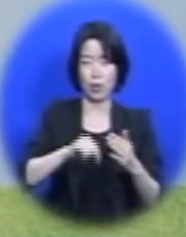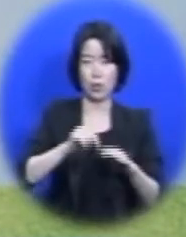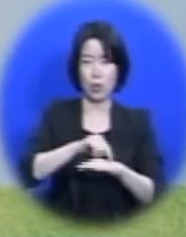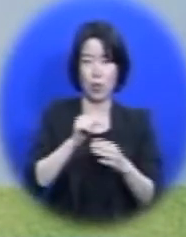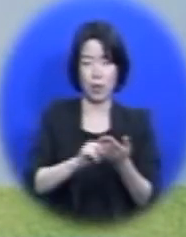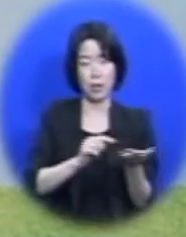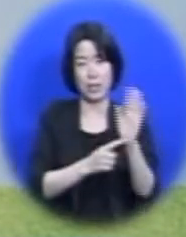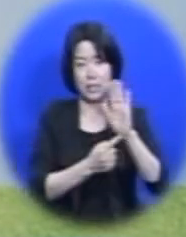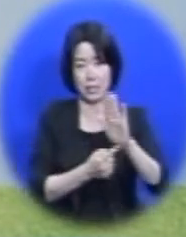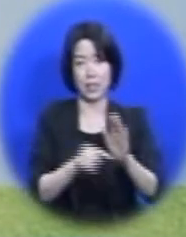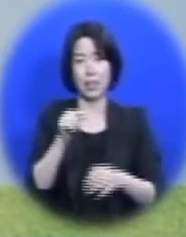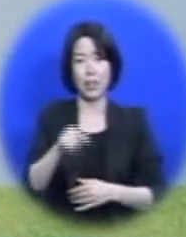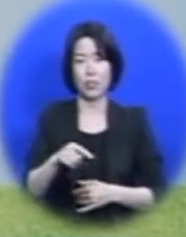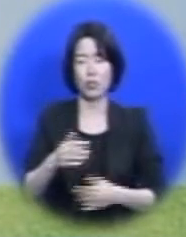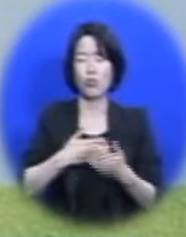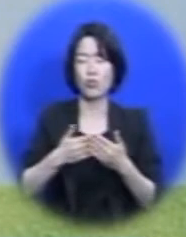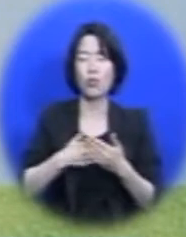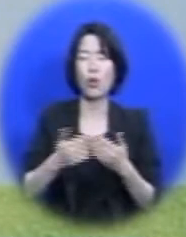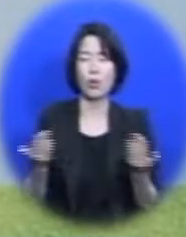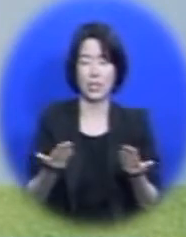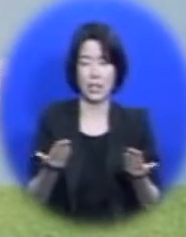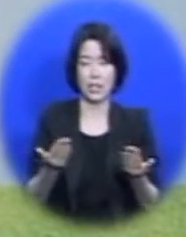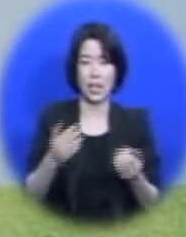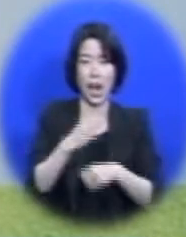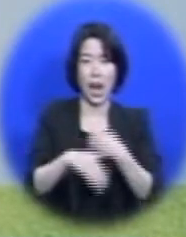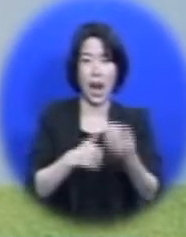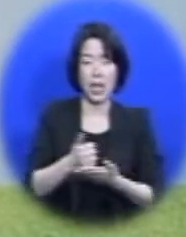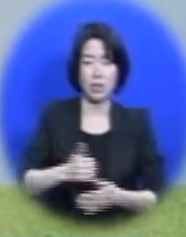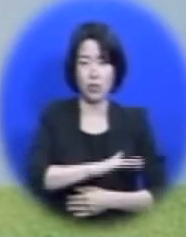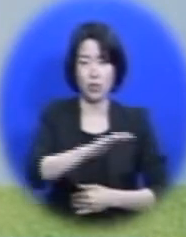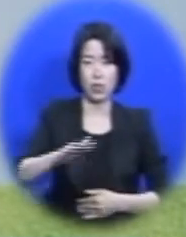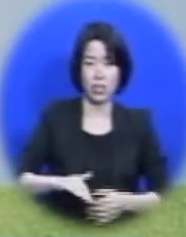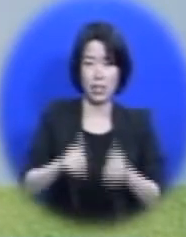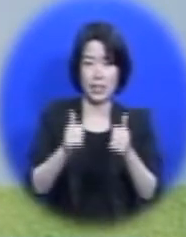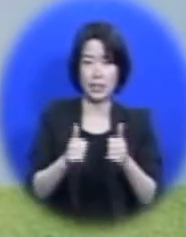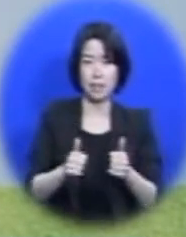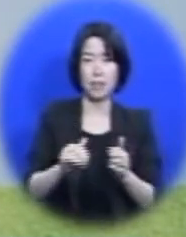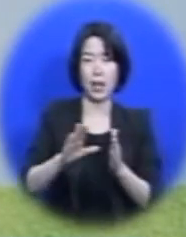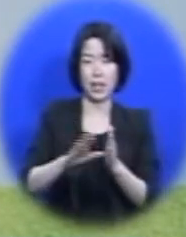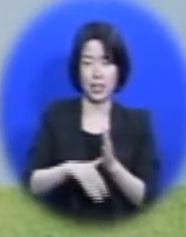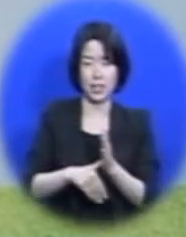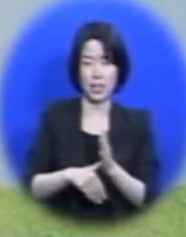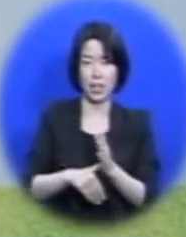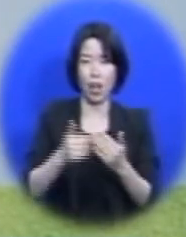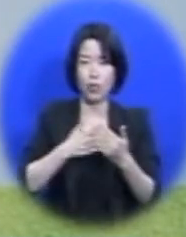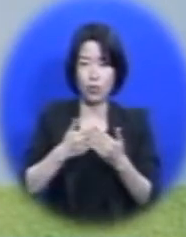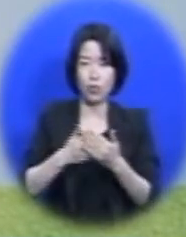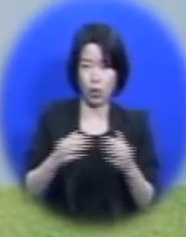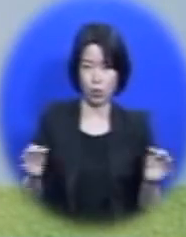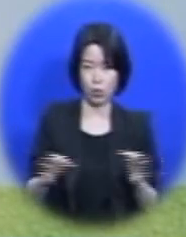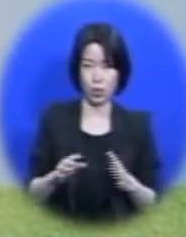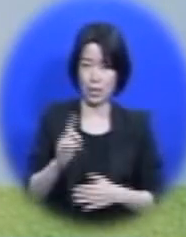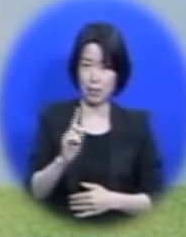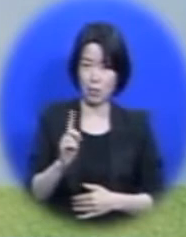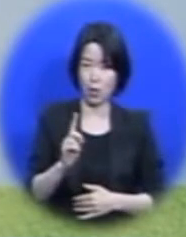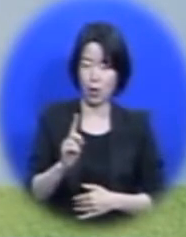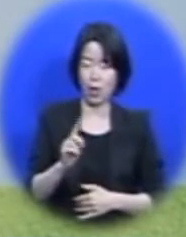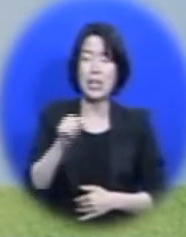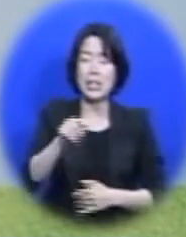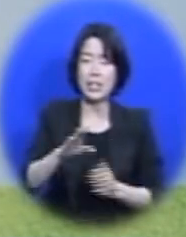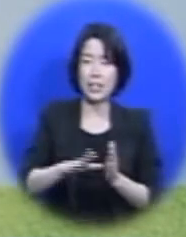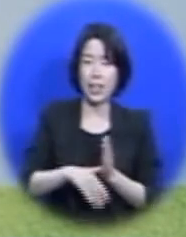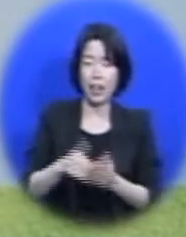두려운 일이잖아요. 근데 하나님이 우리를 심판하실 때 가장 두려운 순간이 진짜 그때는